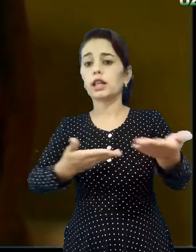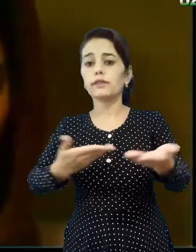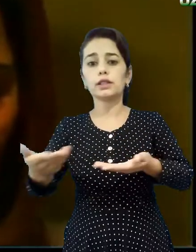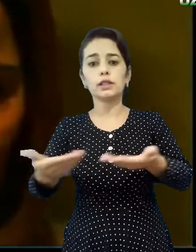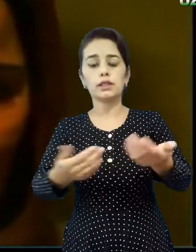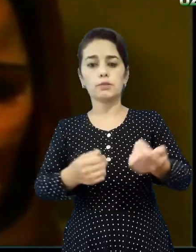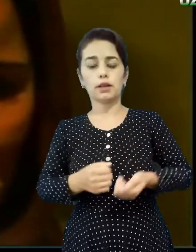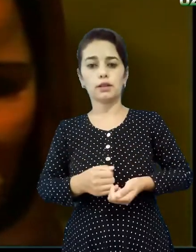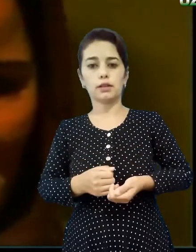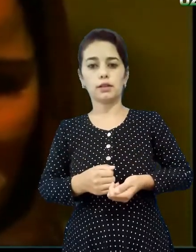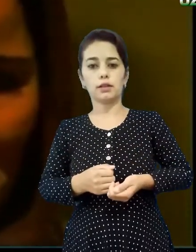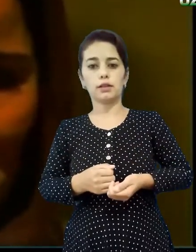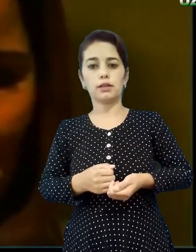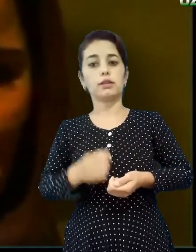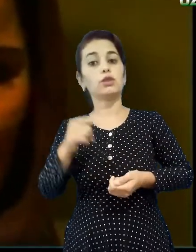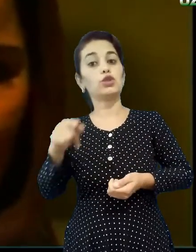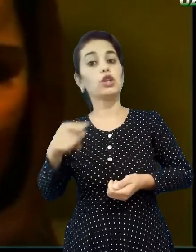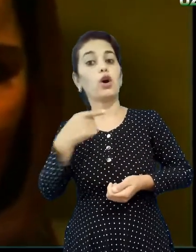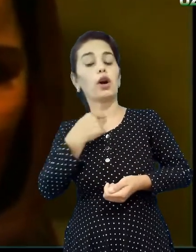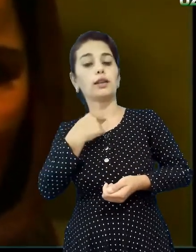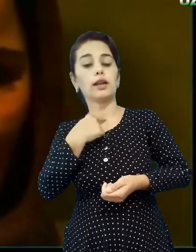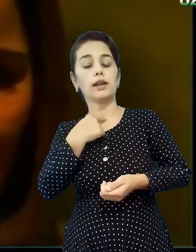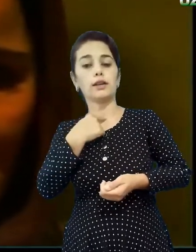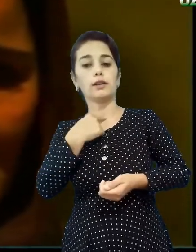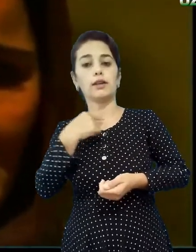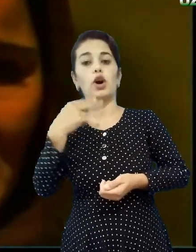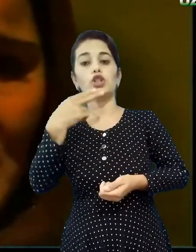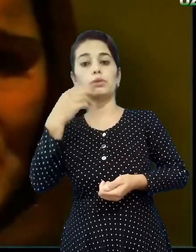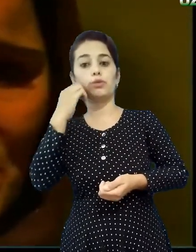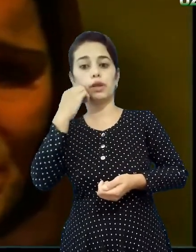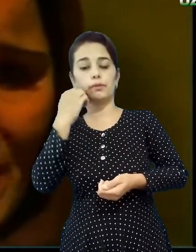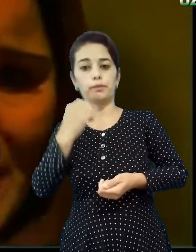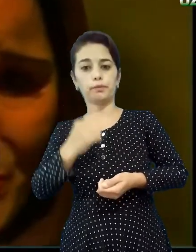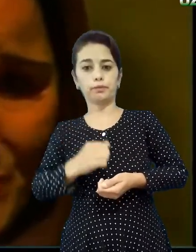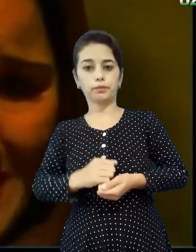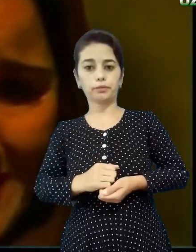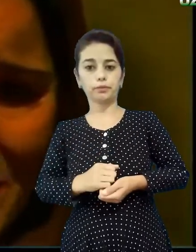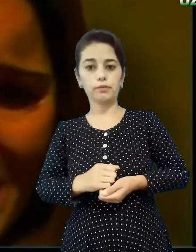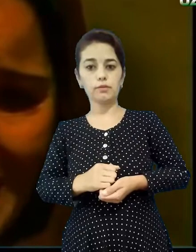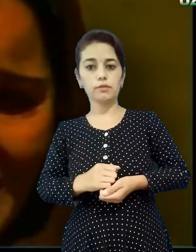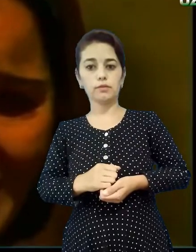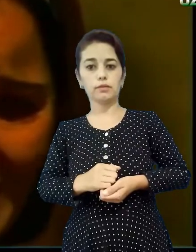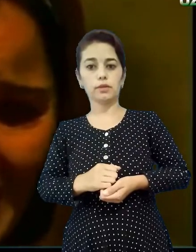Sarpoychan kelaverdingizmi? Dedi o'sha ohangda hoji buva.